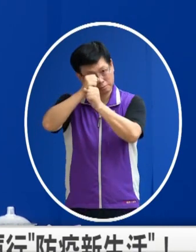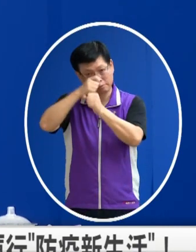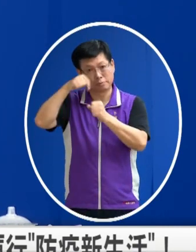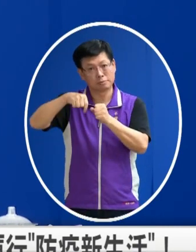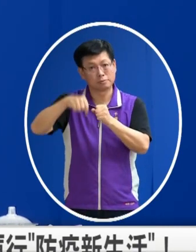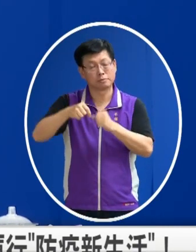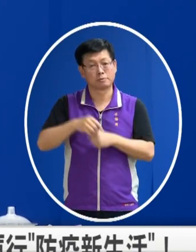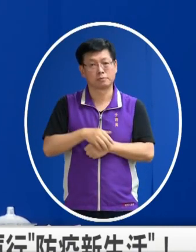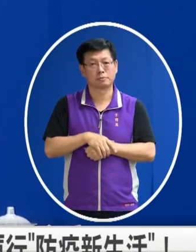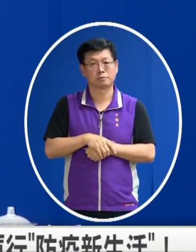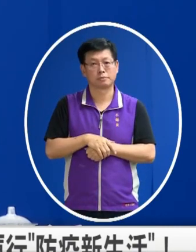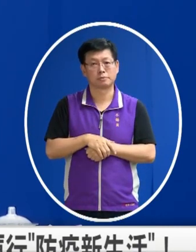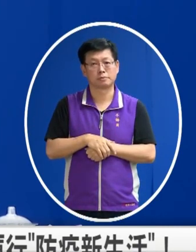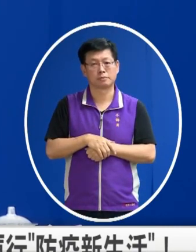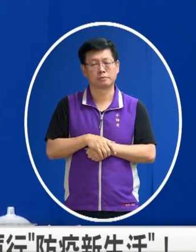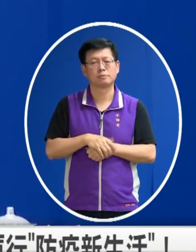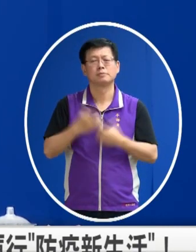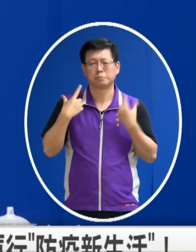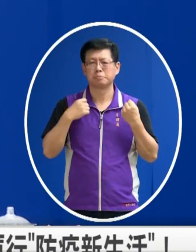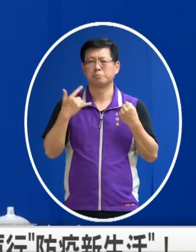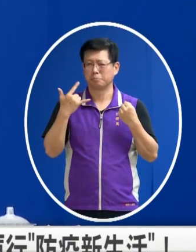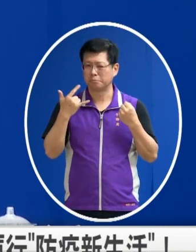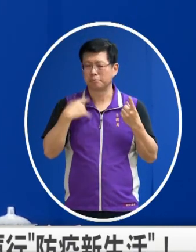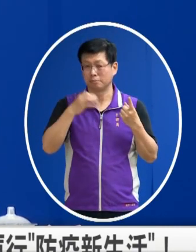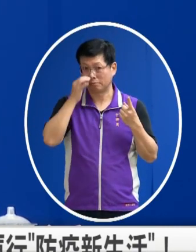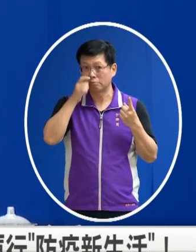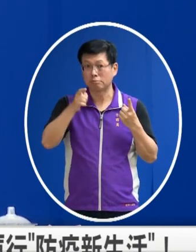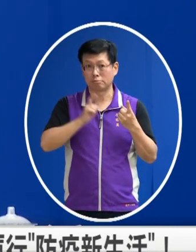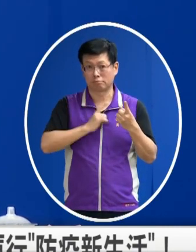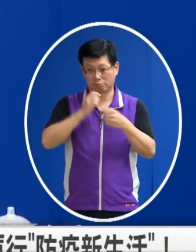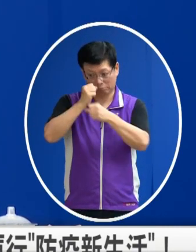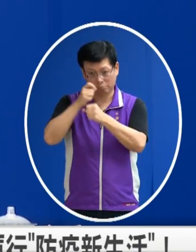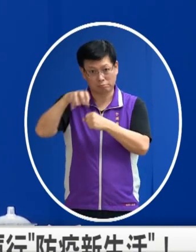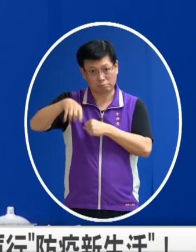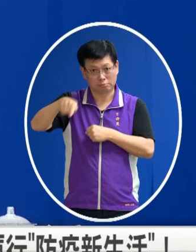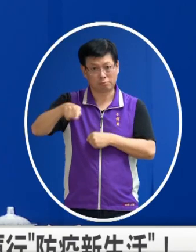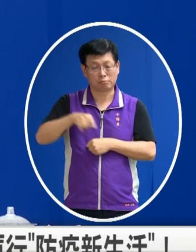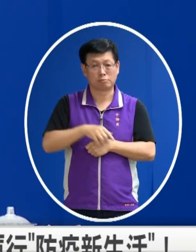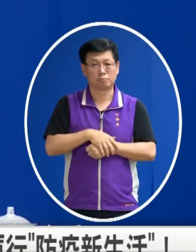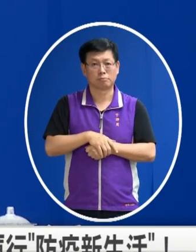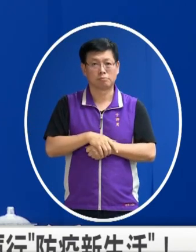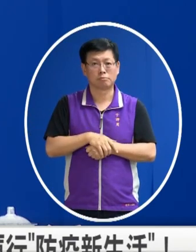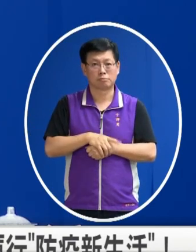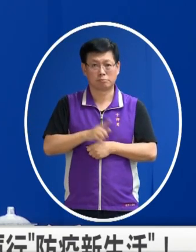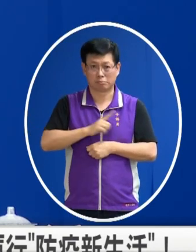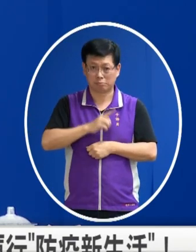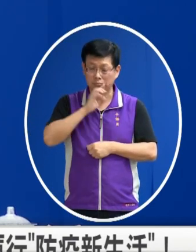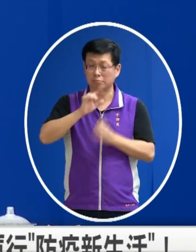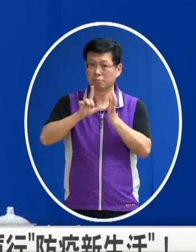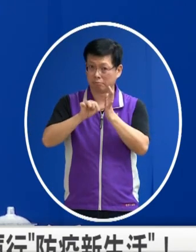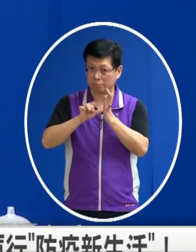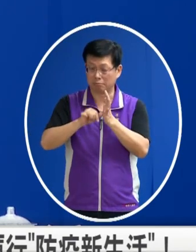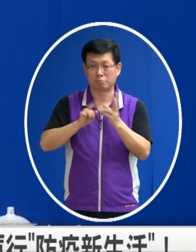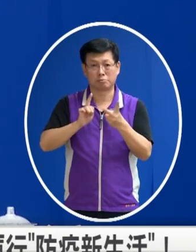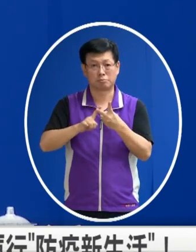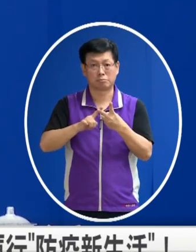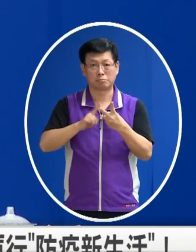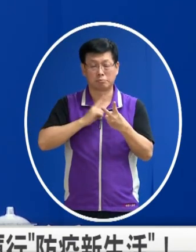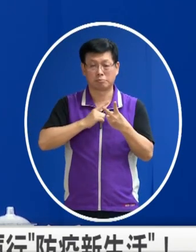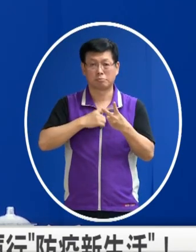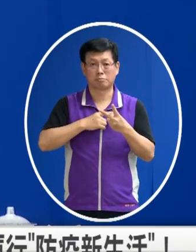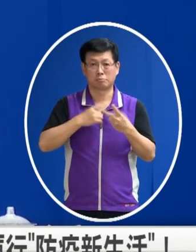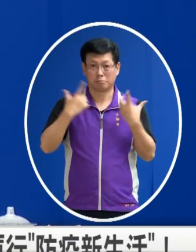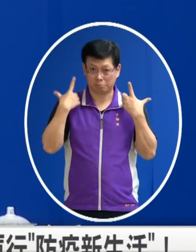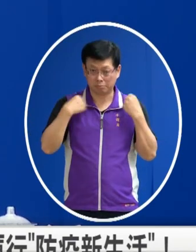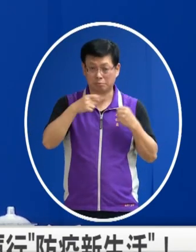分，其实检验就是要看我们检验所的一个的检验的时间，还有他送从